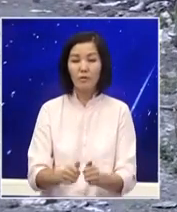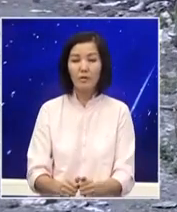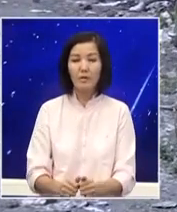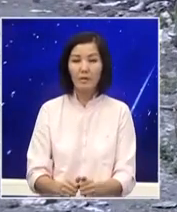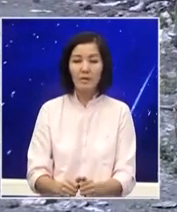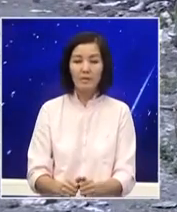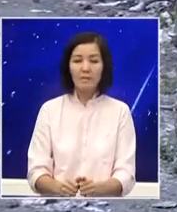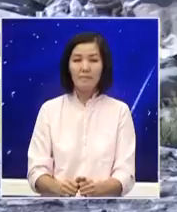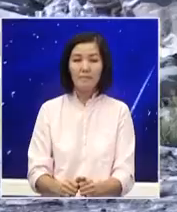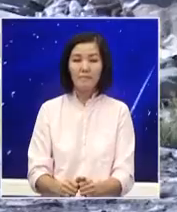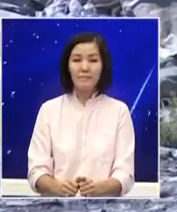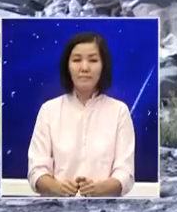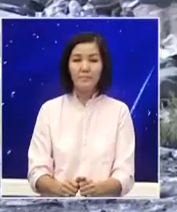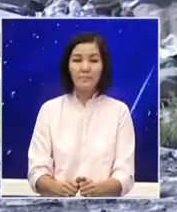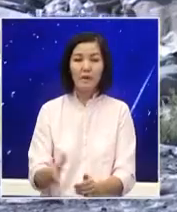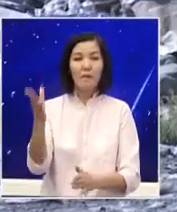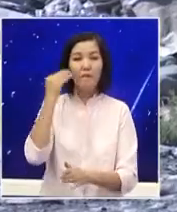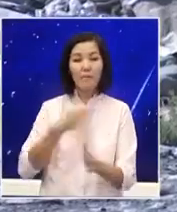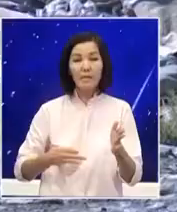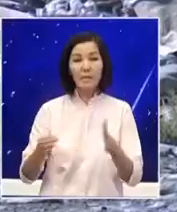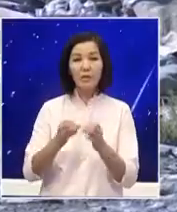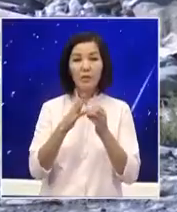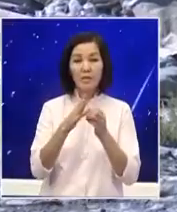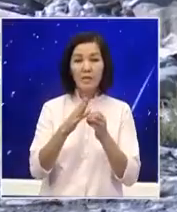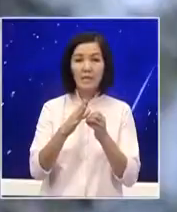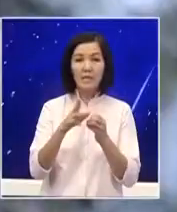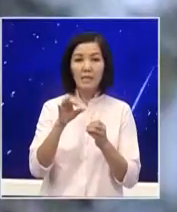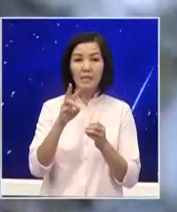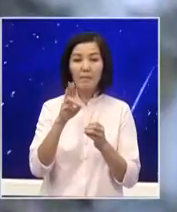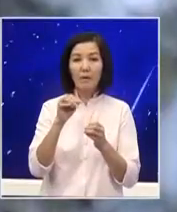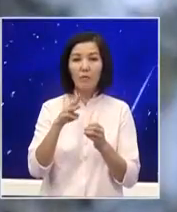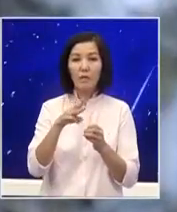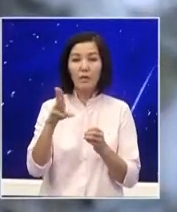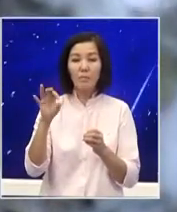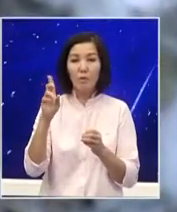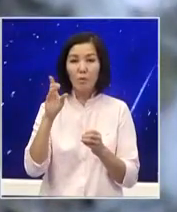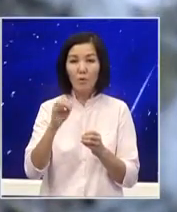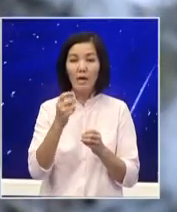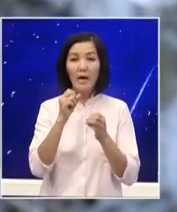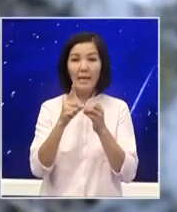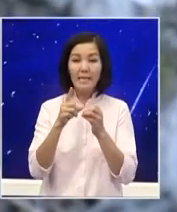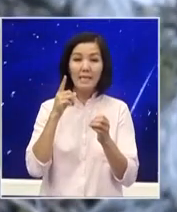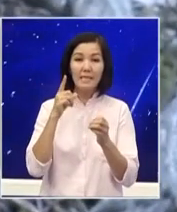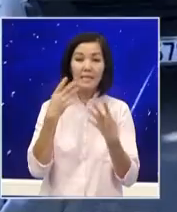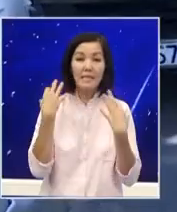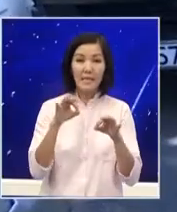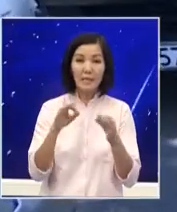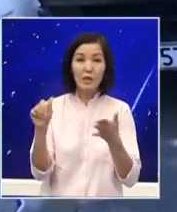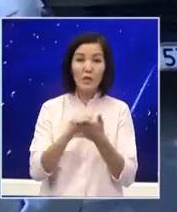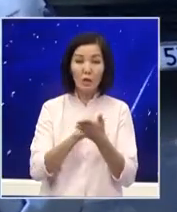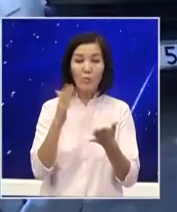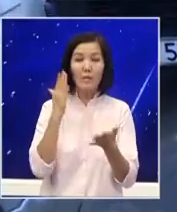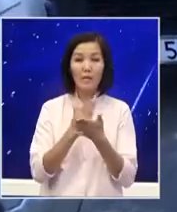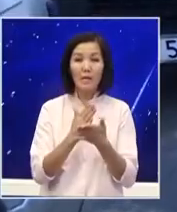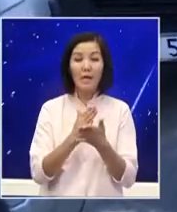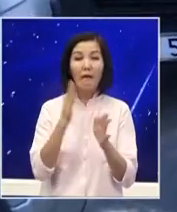твердых бытовых отходов в алматинской области из 14 типовых полигонов ты был лишь 11 имеют экологические разрешительные документы по